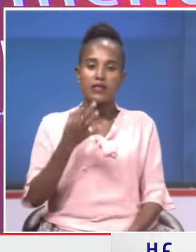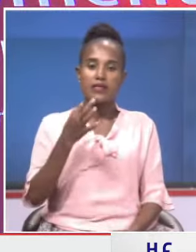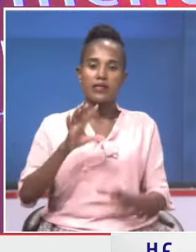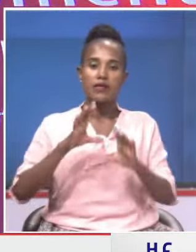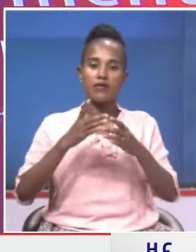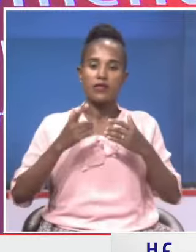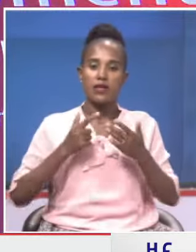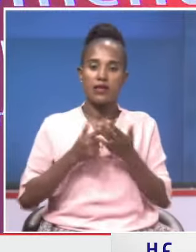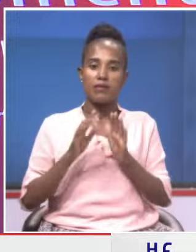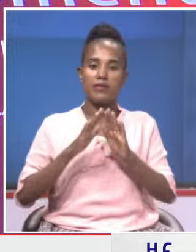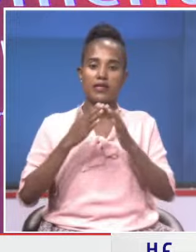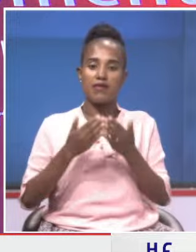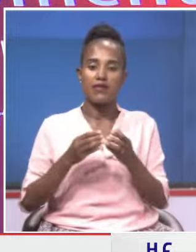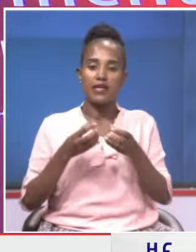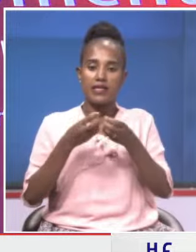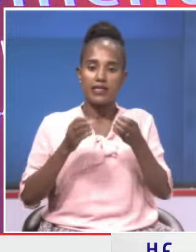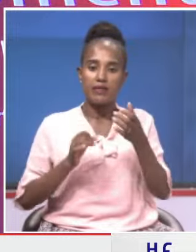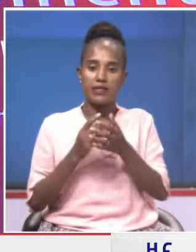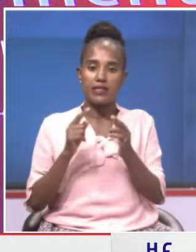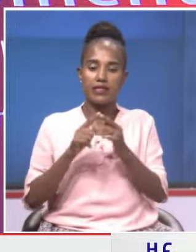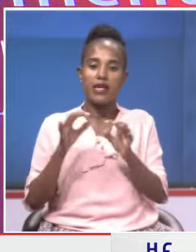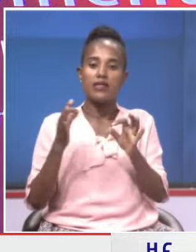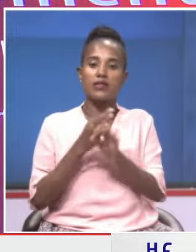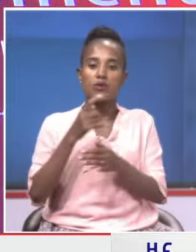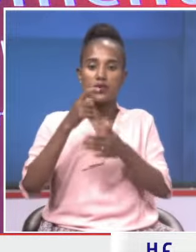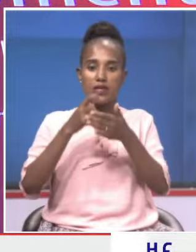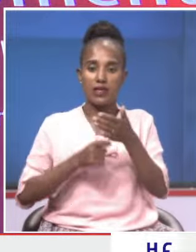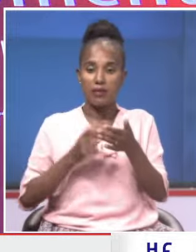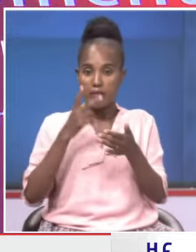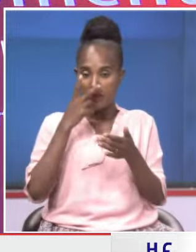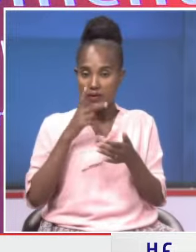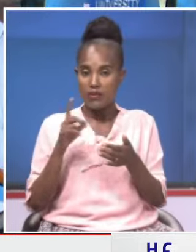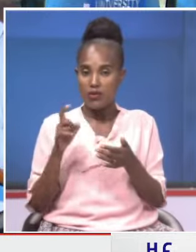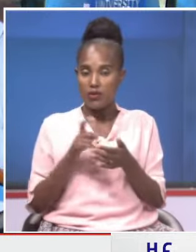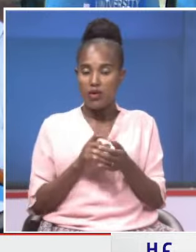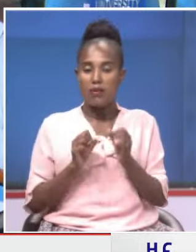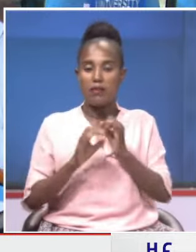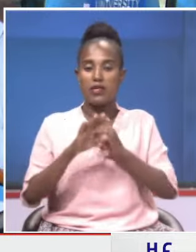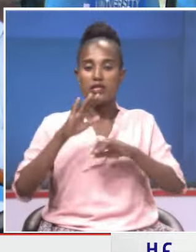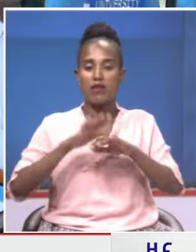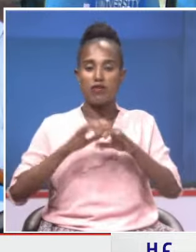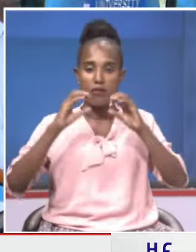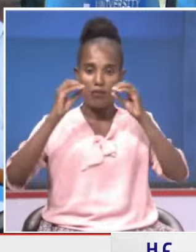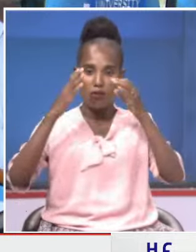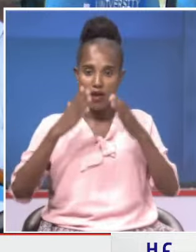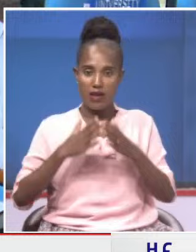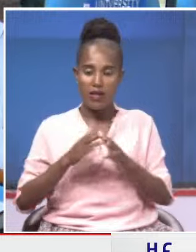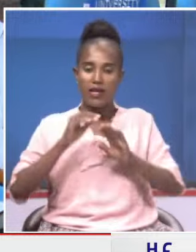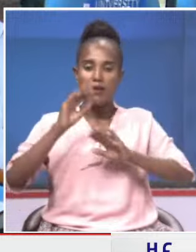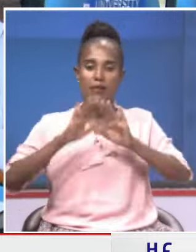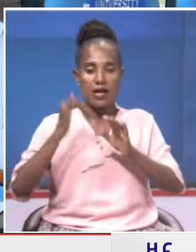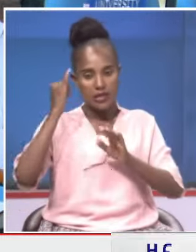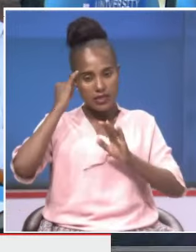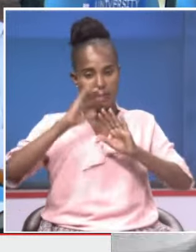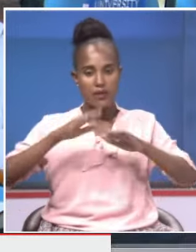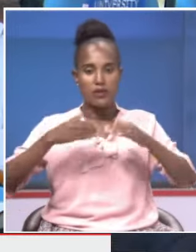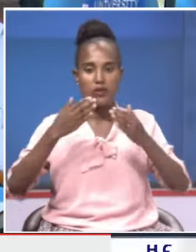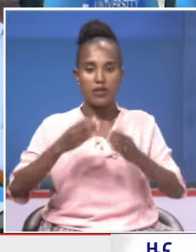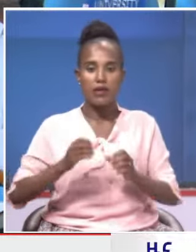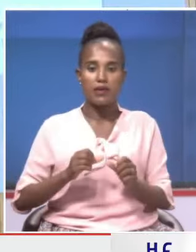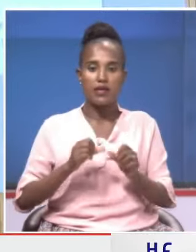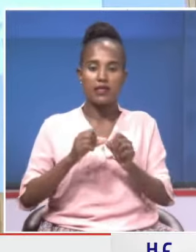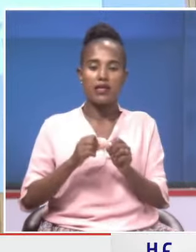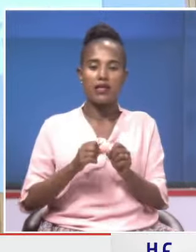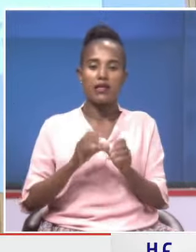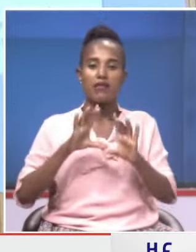ክፍሎች ያሉት ይህ መጽሐፍ ከጥጥ ምርት እስከ ኢንዱስትሪ ውጤት የሚዳስስ በመሆኑ በየዘርፉ ያሉ ምሁራን ግምገማዊ ሀሳብ እንዲሰጡና በቀጣይ